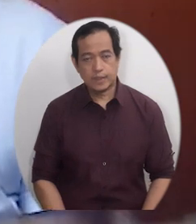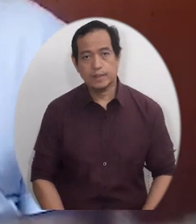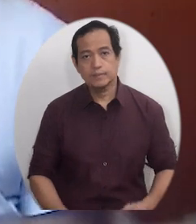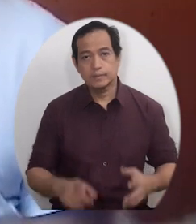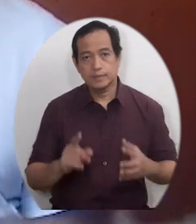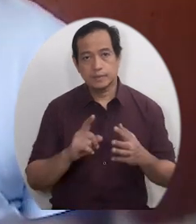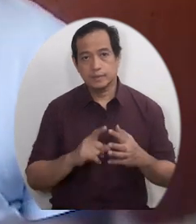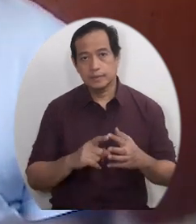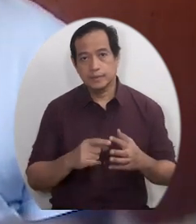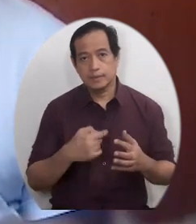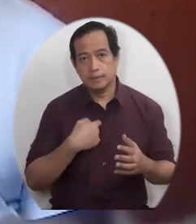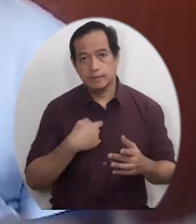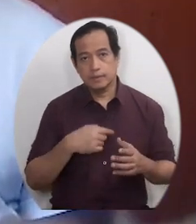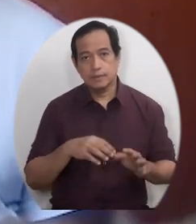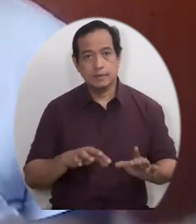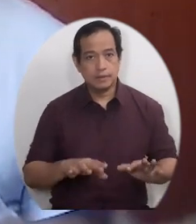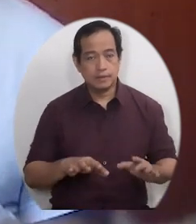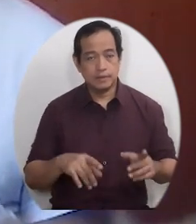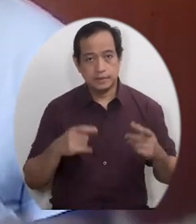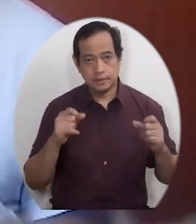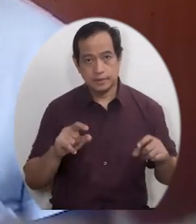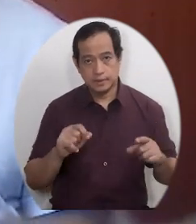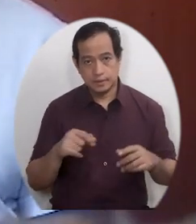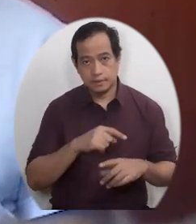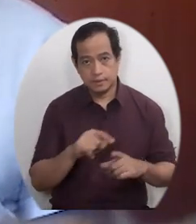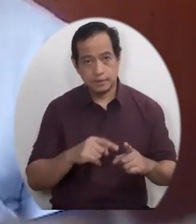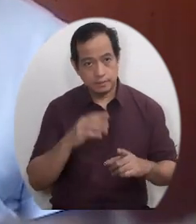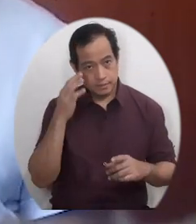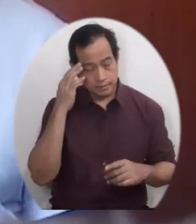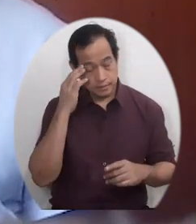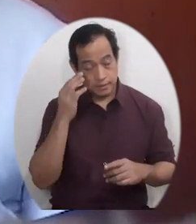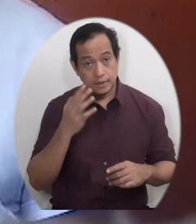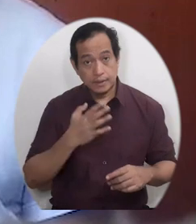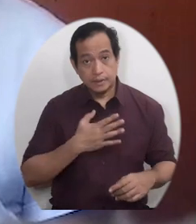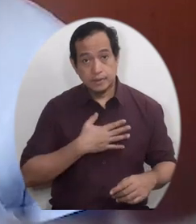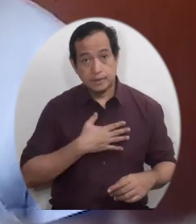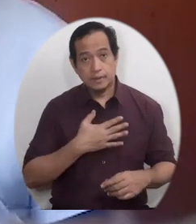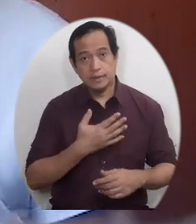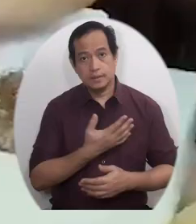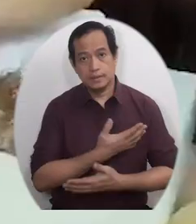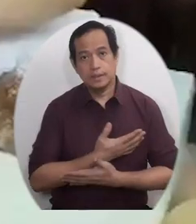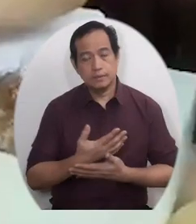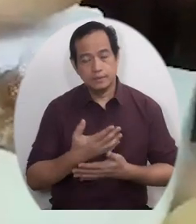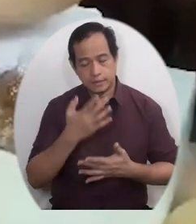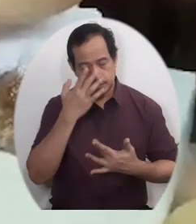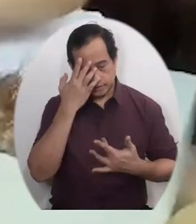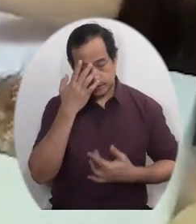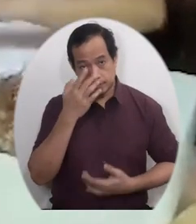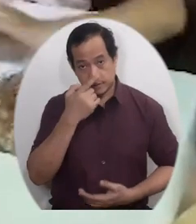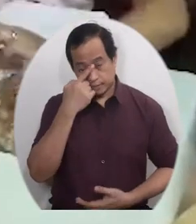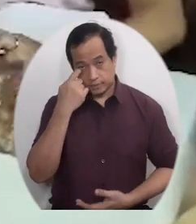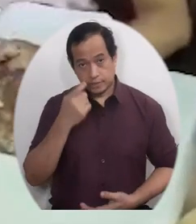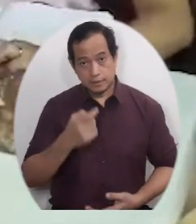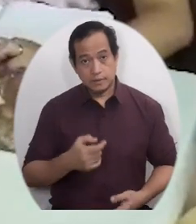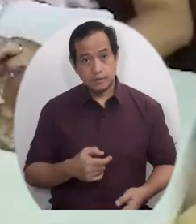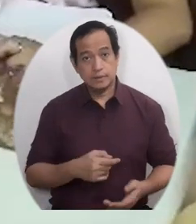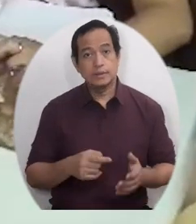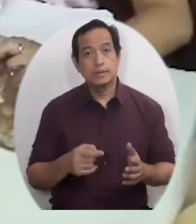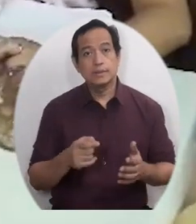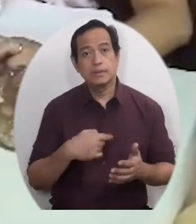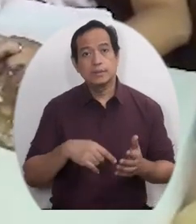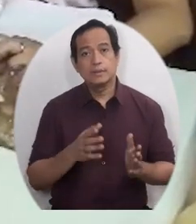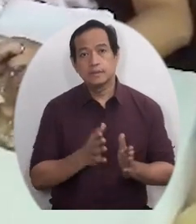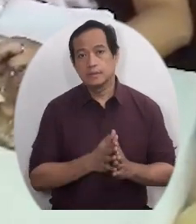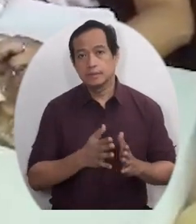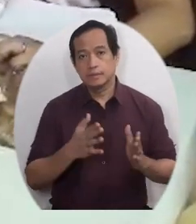Nagsimula po ako mag-online selling nang nalaman po namin na meron pong sakit yung baby namin. Kasi po malaki po